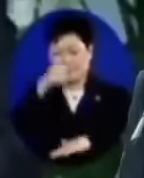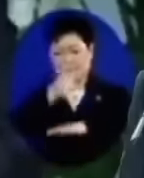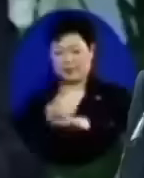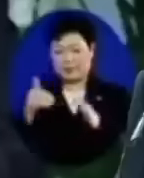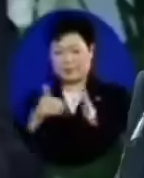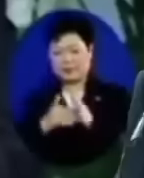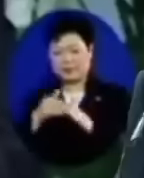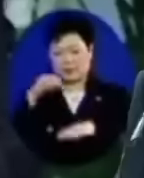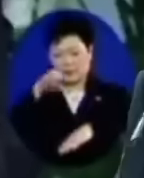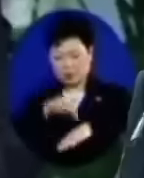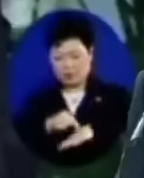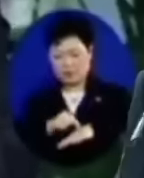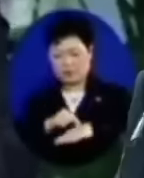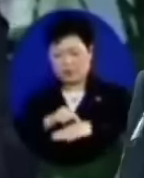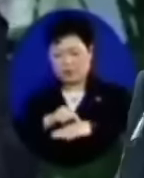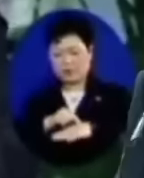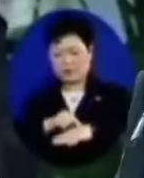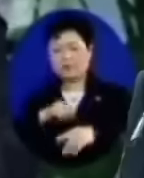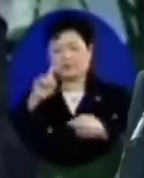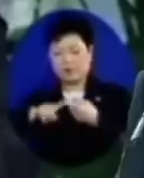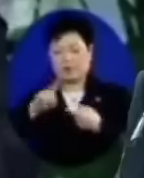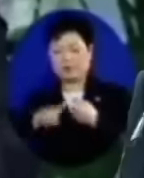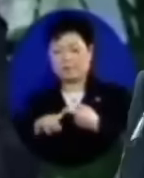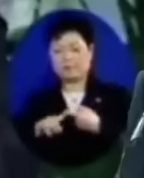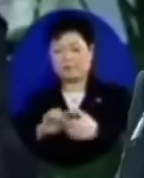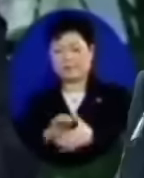육은 육이지 육이 영이 되지 못하는 것입니다.